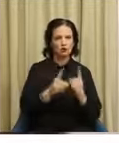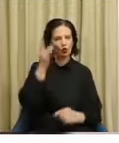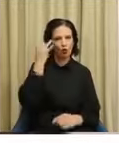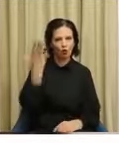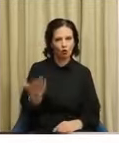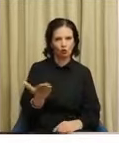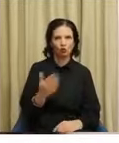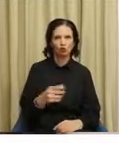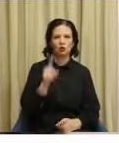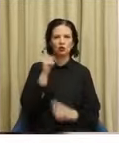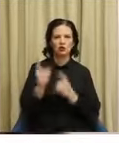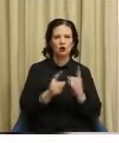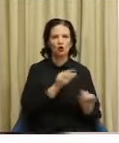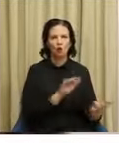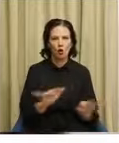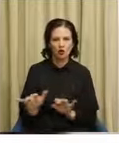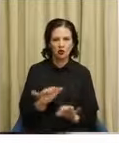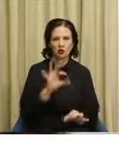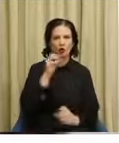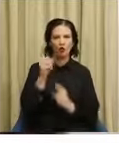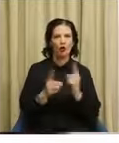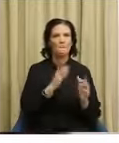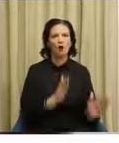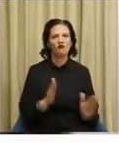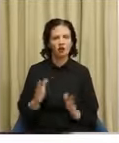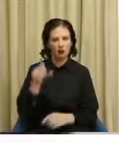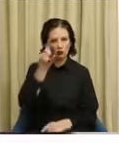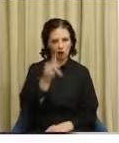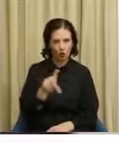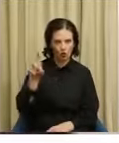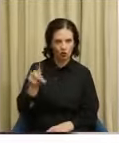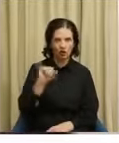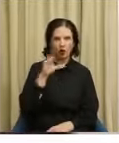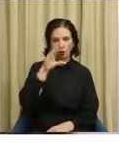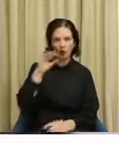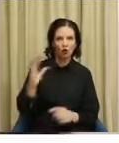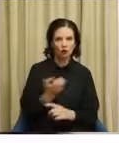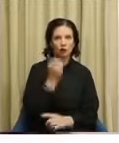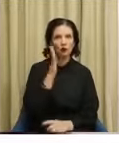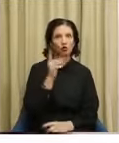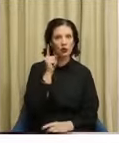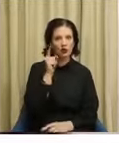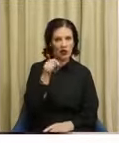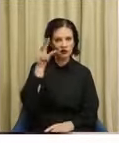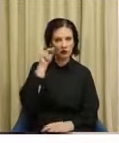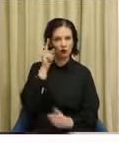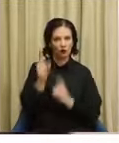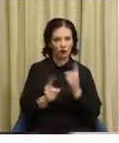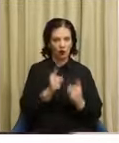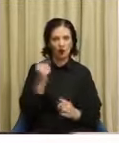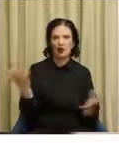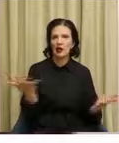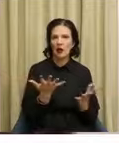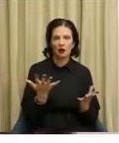культури, про зміну процесів, про зміну поведінки людей. І успішною буде та цифрова трансформація, яка